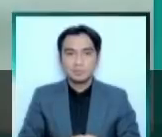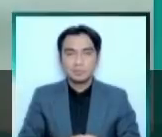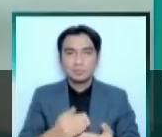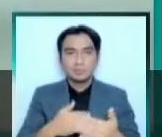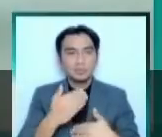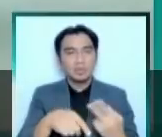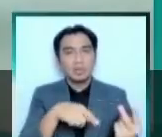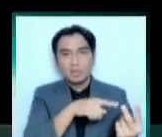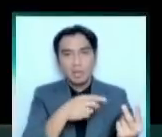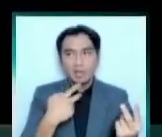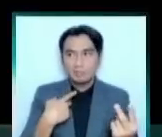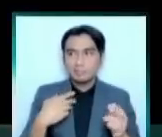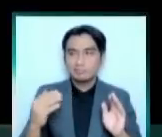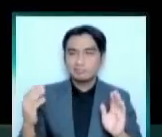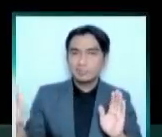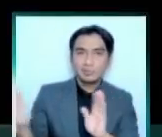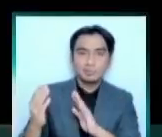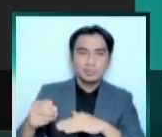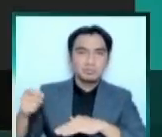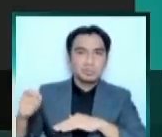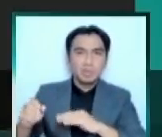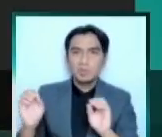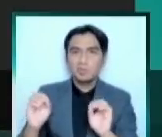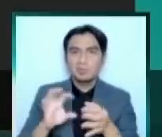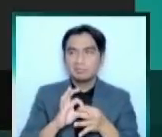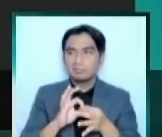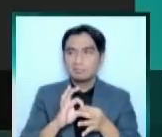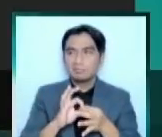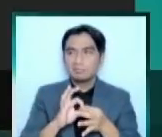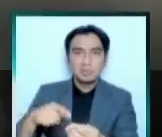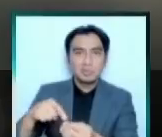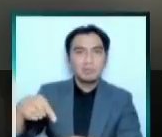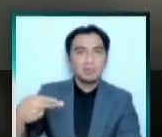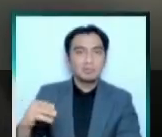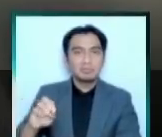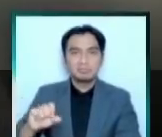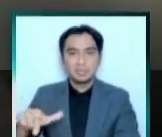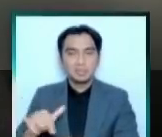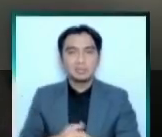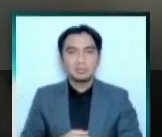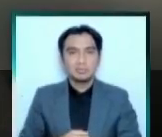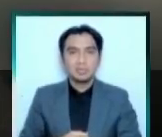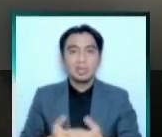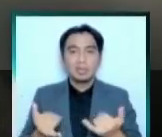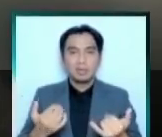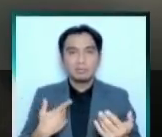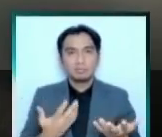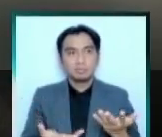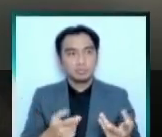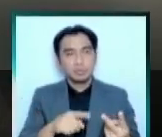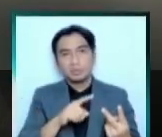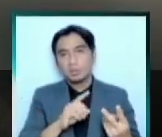sa pagdinig pero wala raw silang anumang koneksyon sa Pharmally. Samantala, giniit ni Gordon na may kinalaman si Pharmally Chair